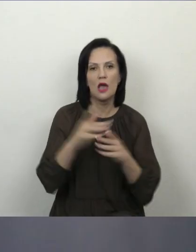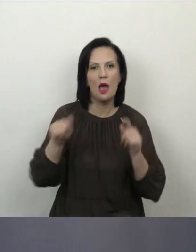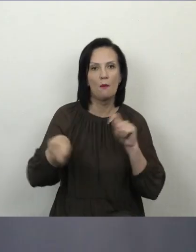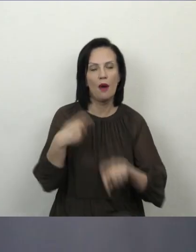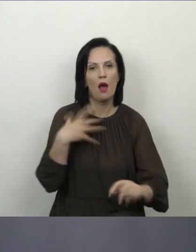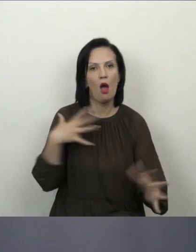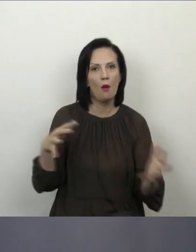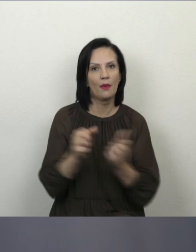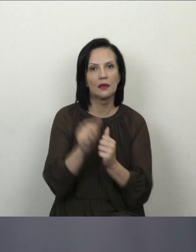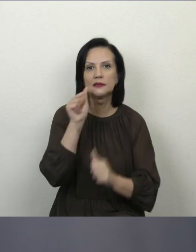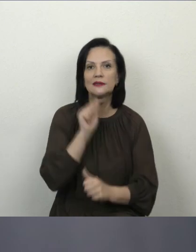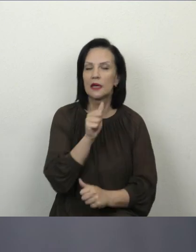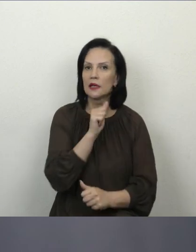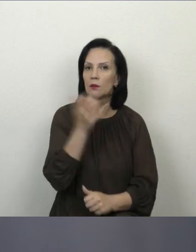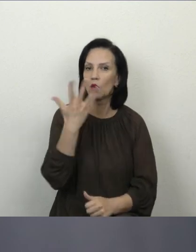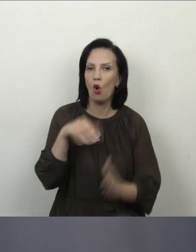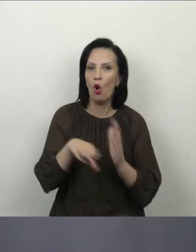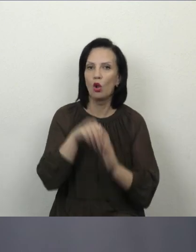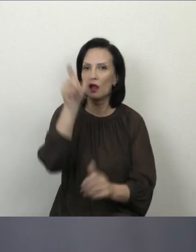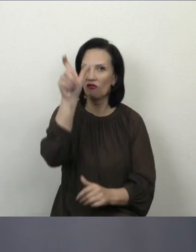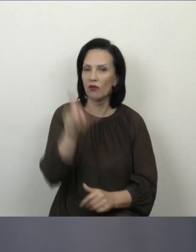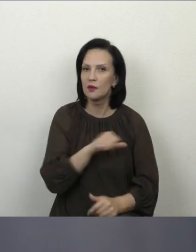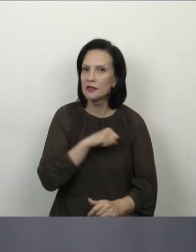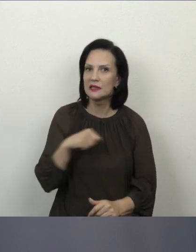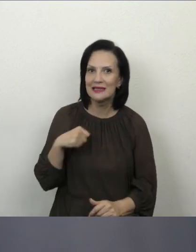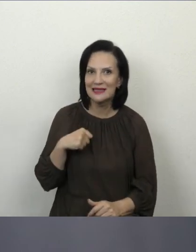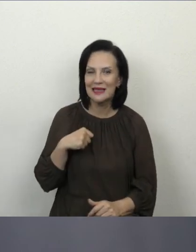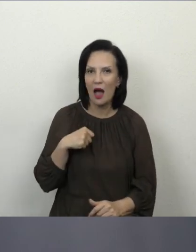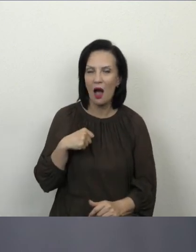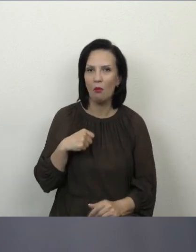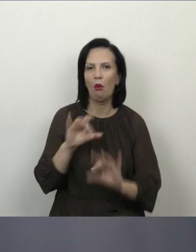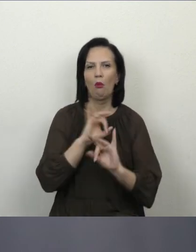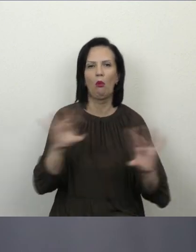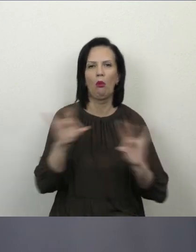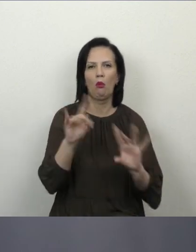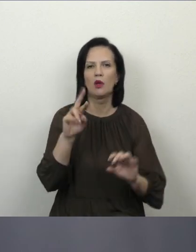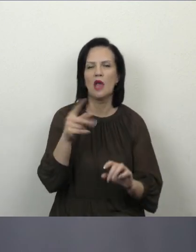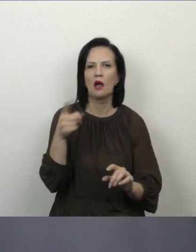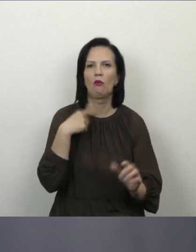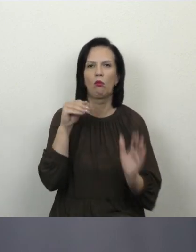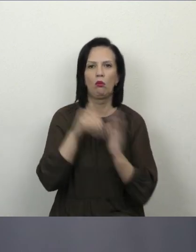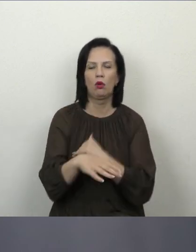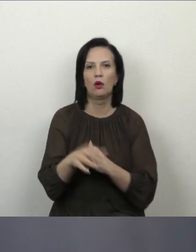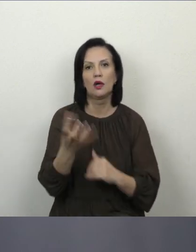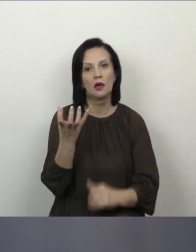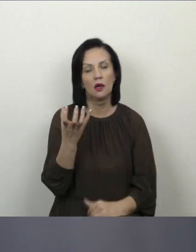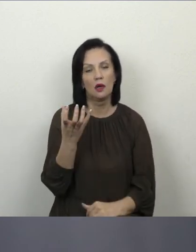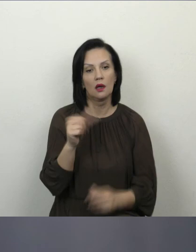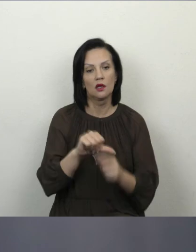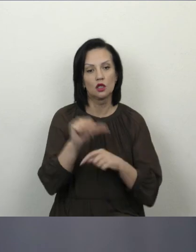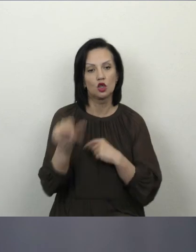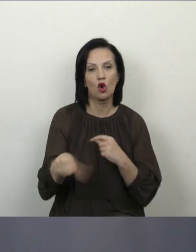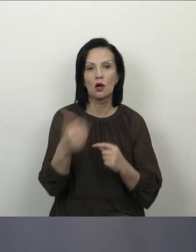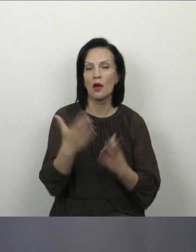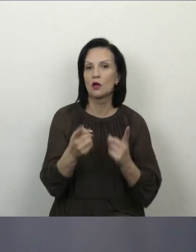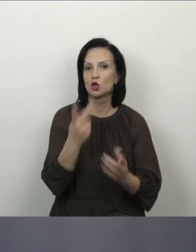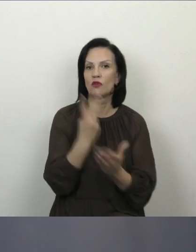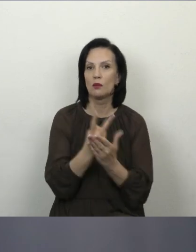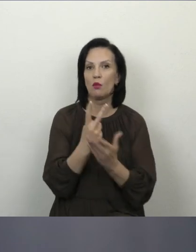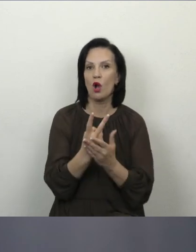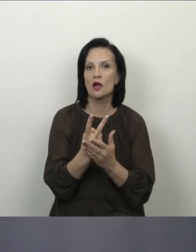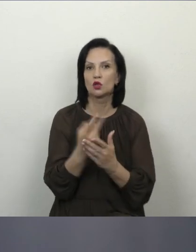принципу таємності, коли виборець Would it be a violation of a principle secrecy if the voter himself